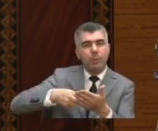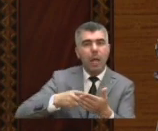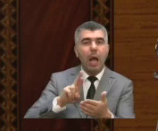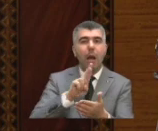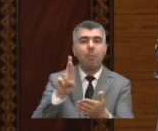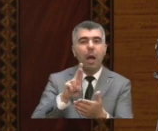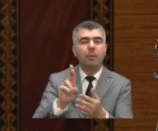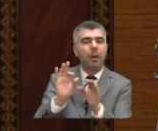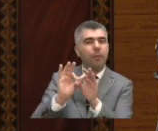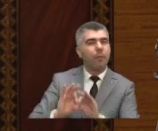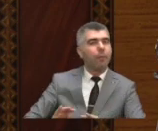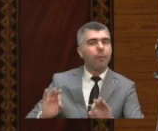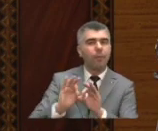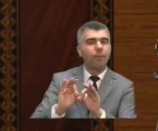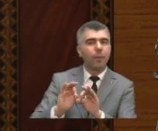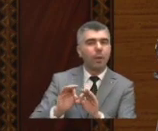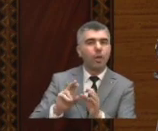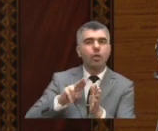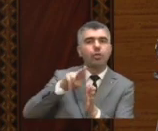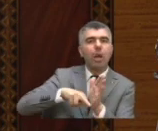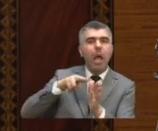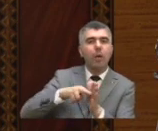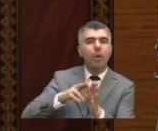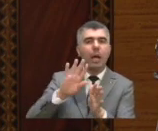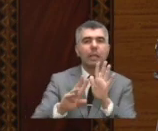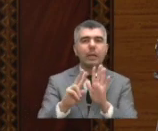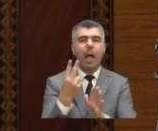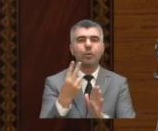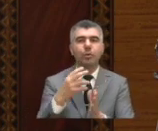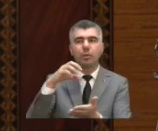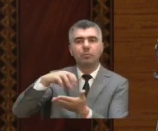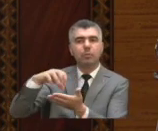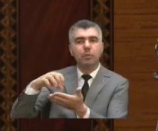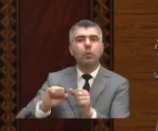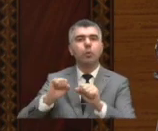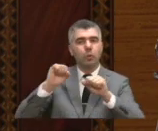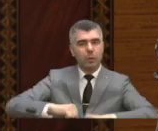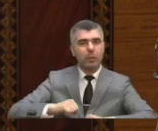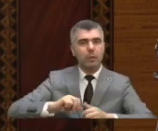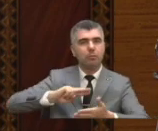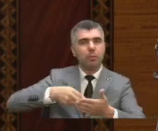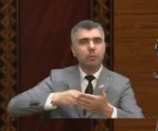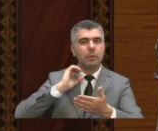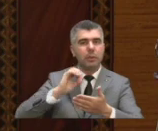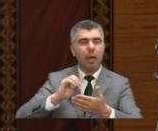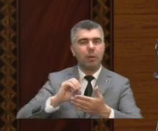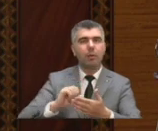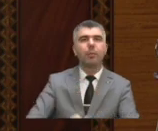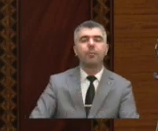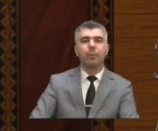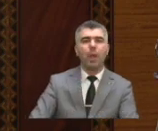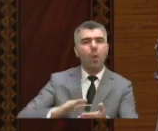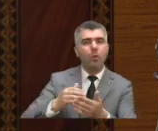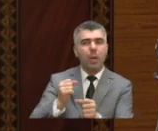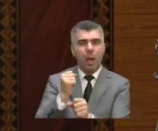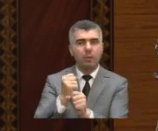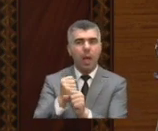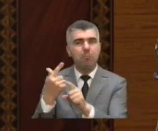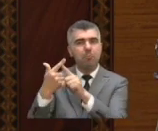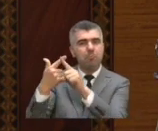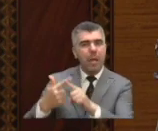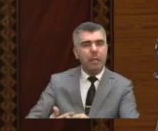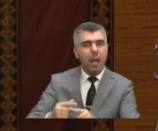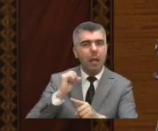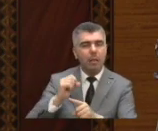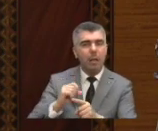اللام ممركز وتمكينها من الموارد اللازمه لادائها لاداء مهامها مع